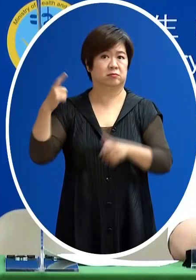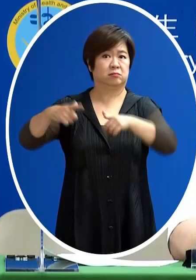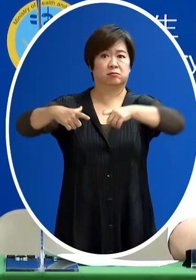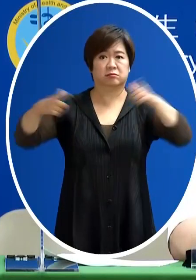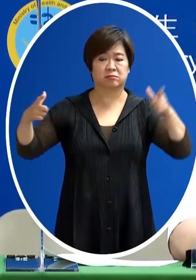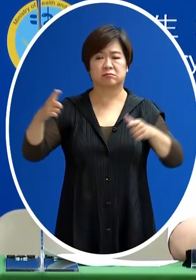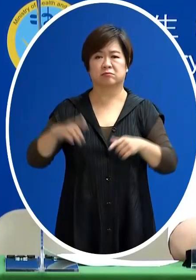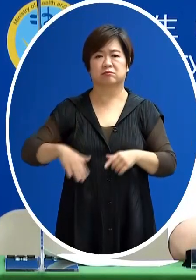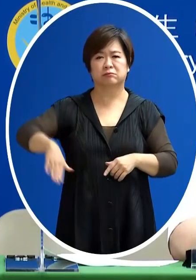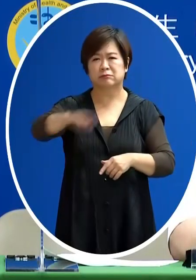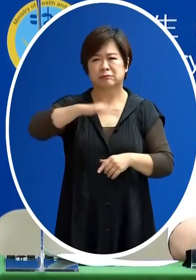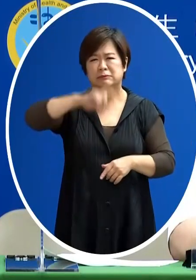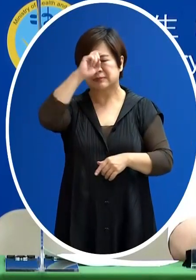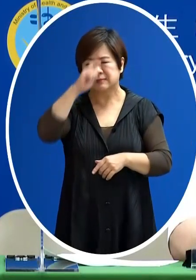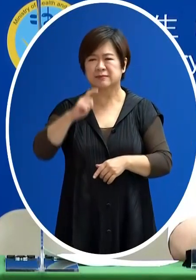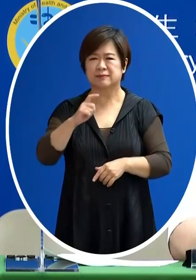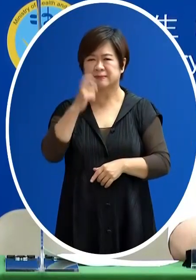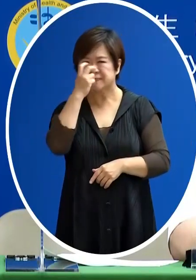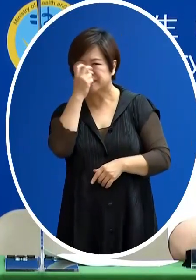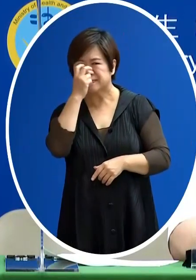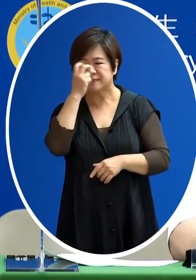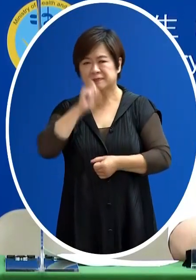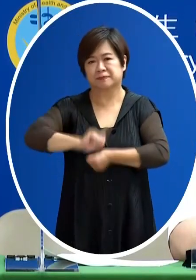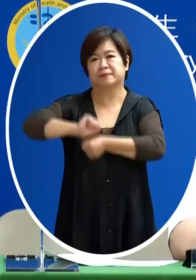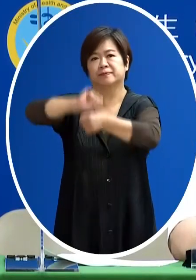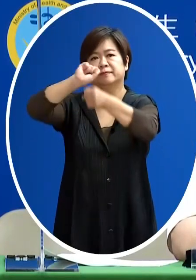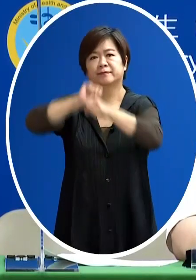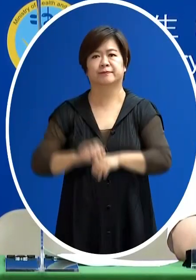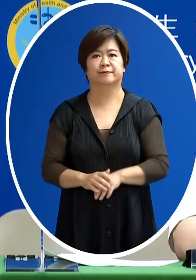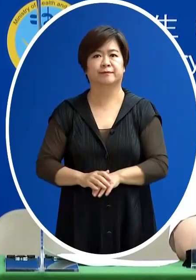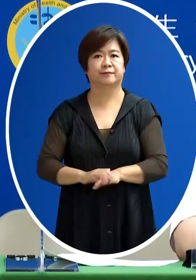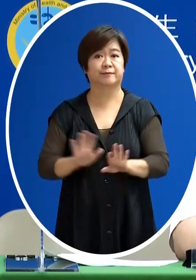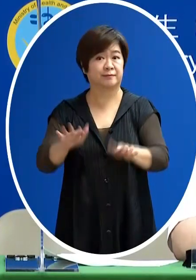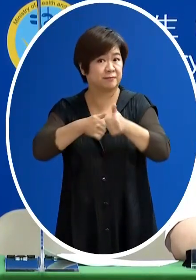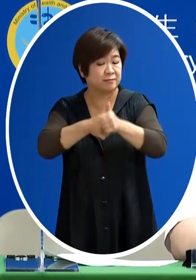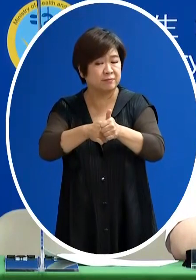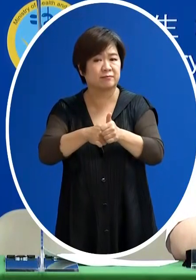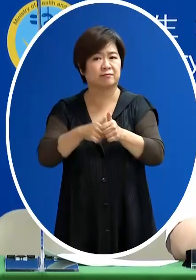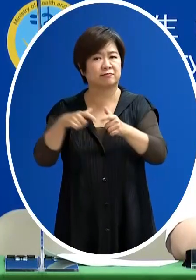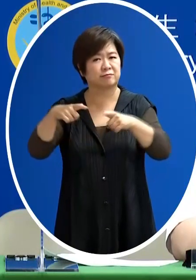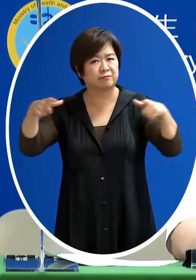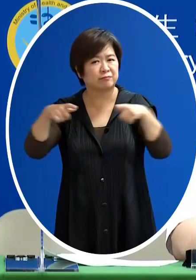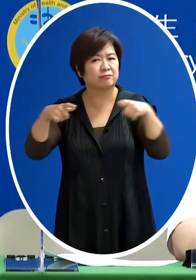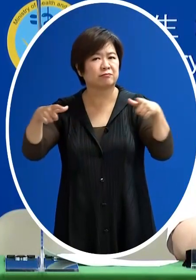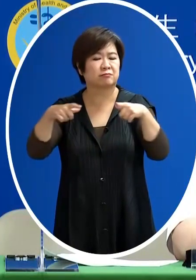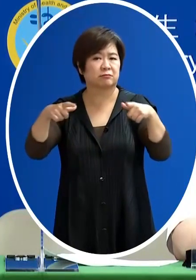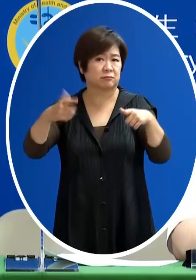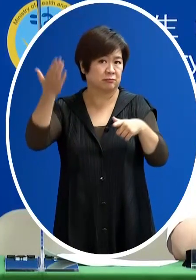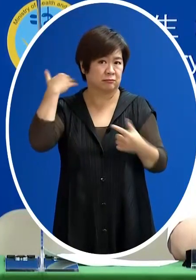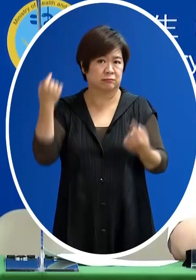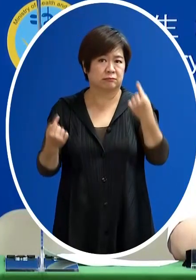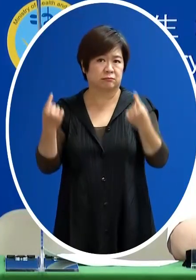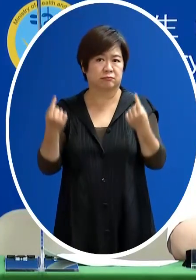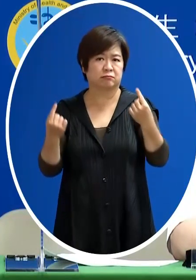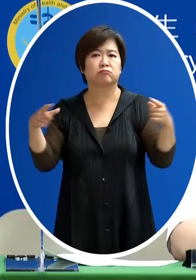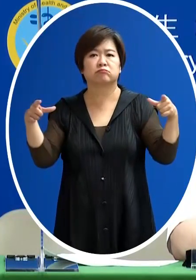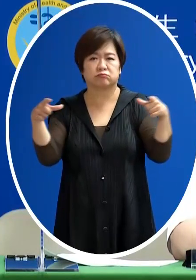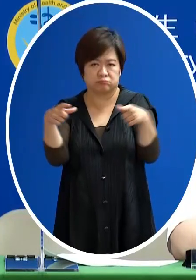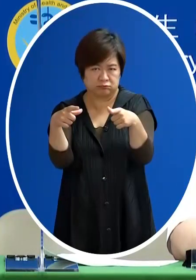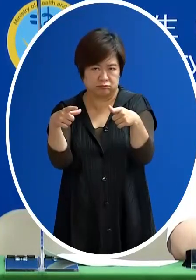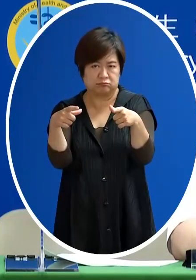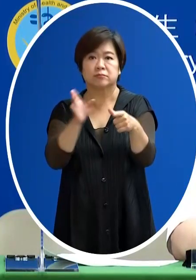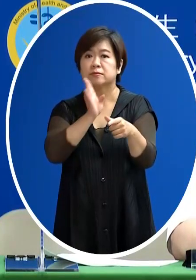的做普筛广筛哦，所以事实上在监测的这个情形下面，已经没有像先前这么的密集了